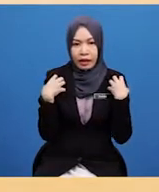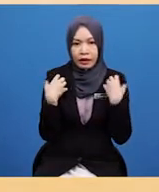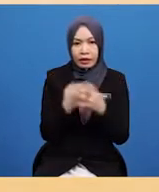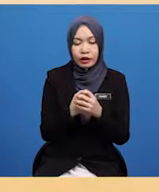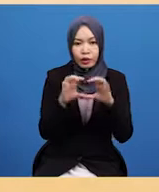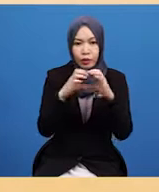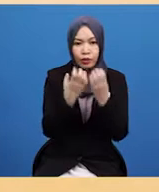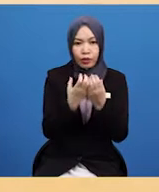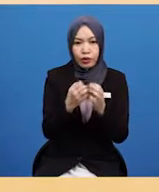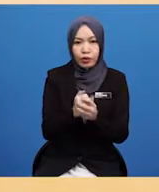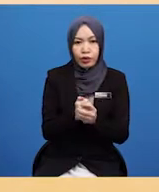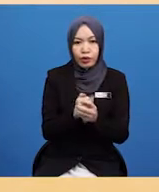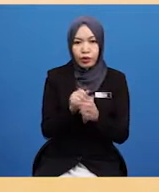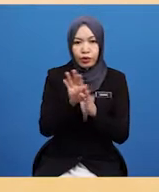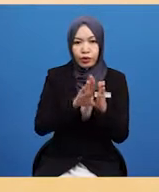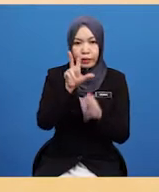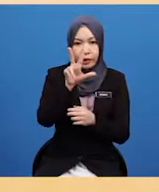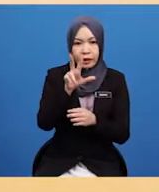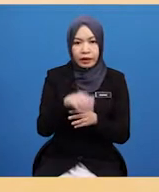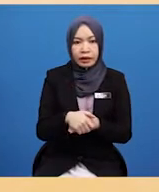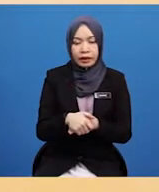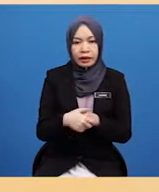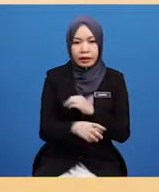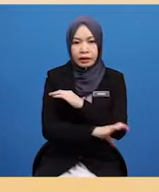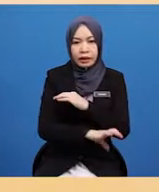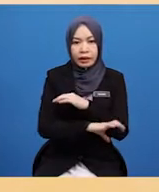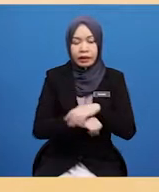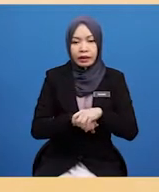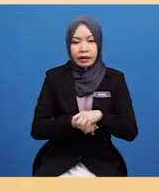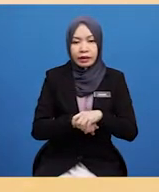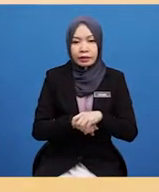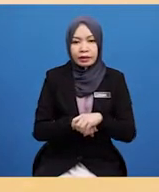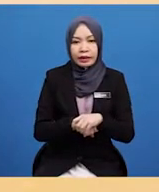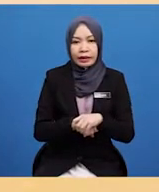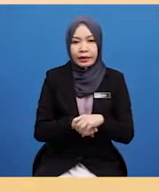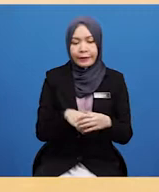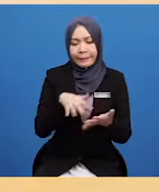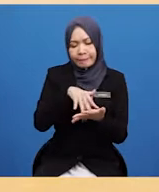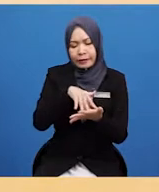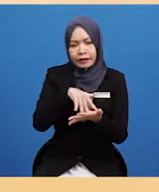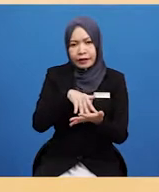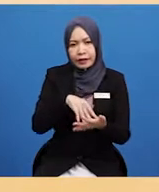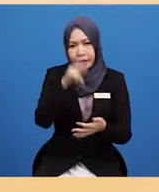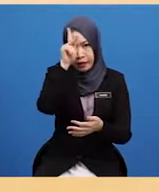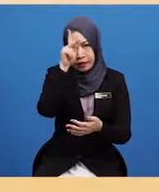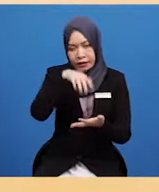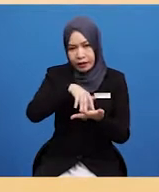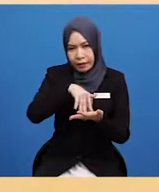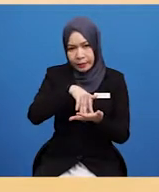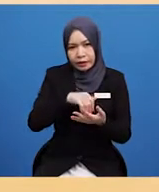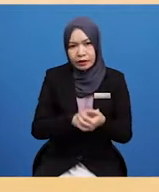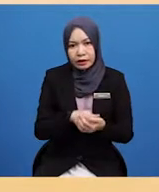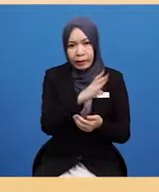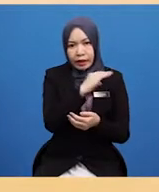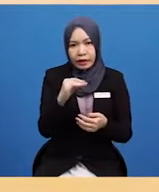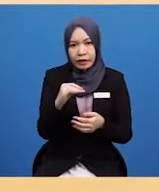bertiga. Pakatan ini juga telah menyebabkan ketidakstabilan politik di Eropah. Selain itu,